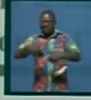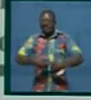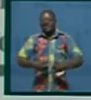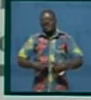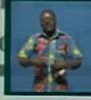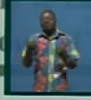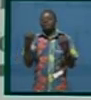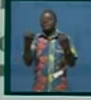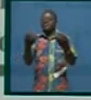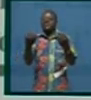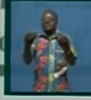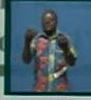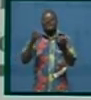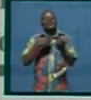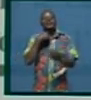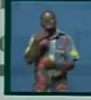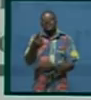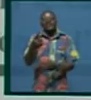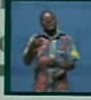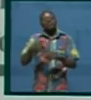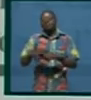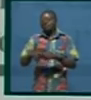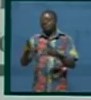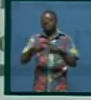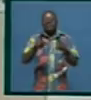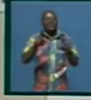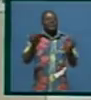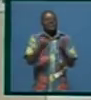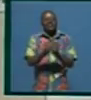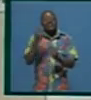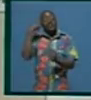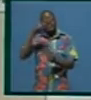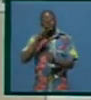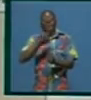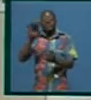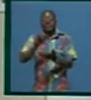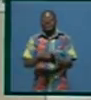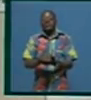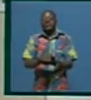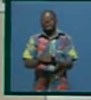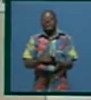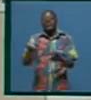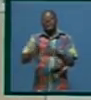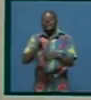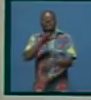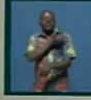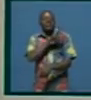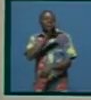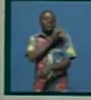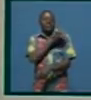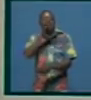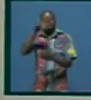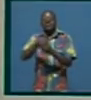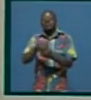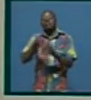nombre qui exprimaient une position différente avec la même véhémence, réplique de Léonce Kone dans une interview dans le journal Le